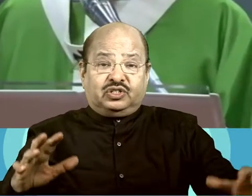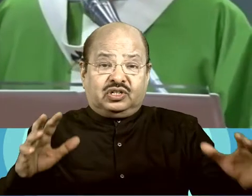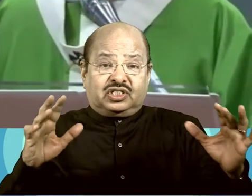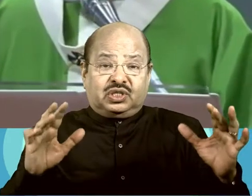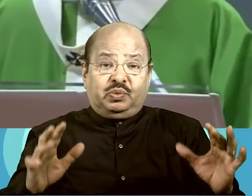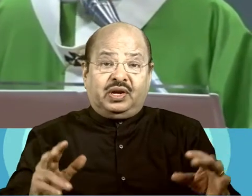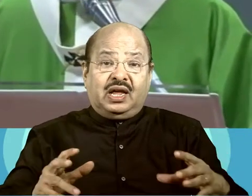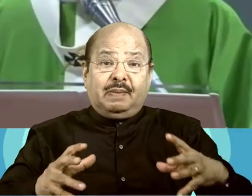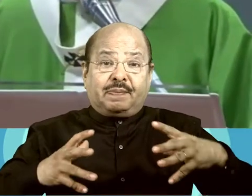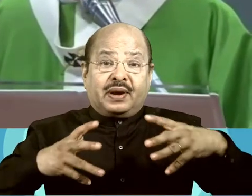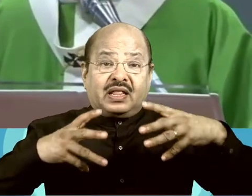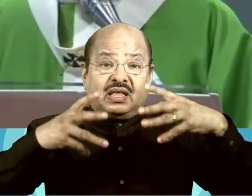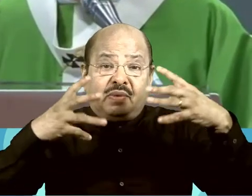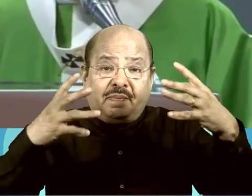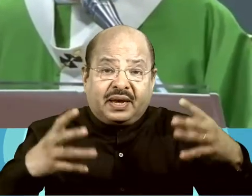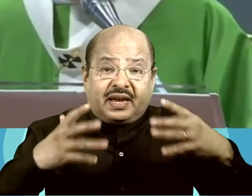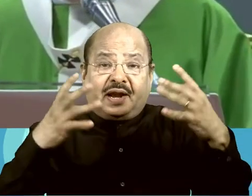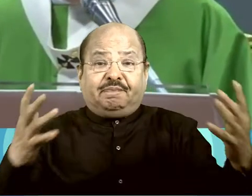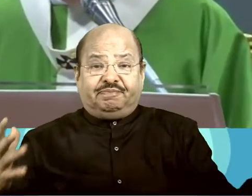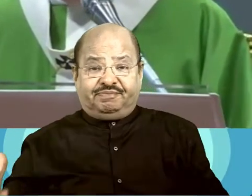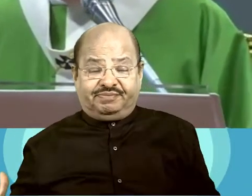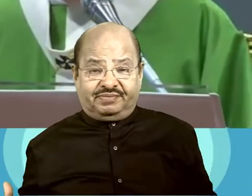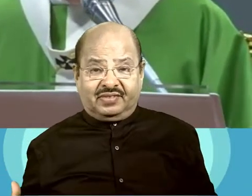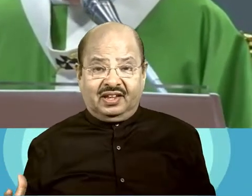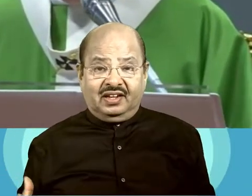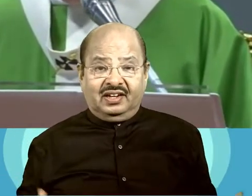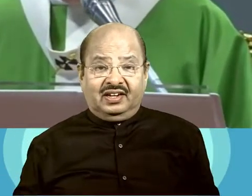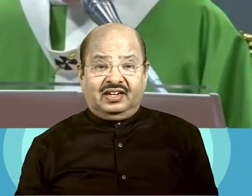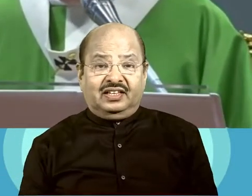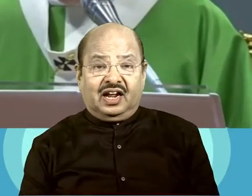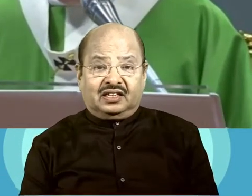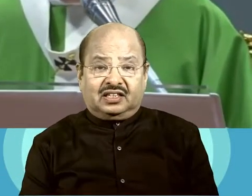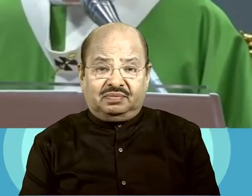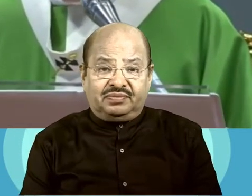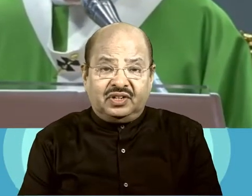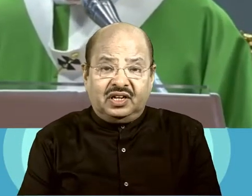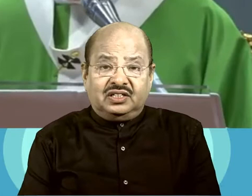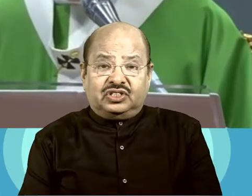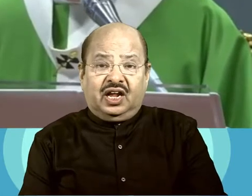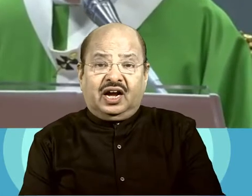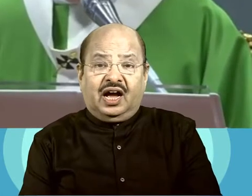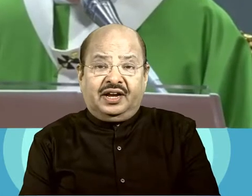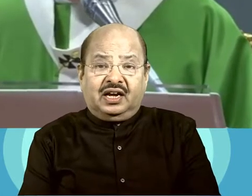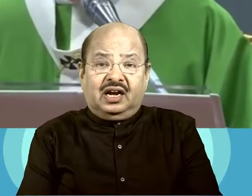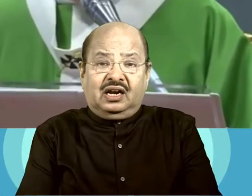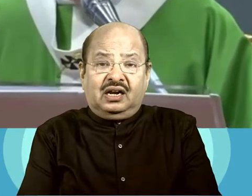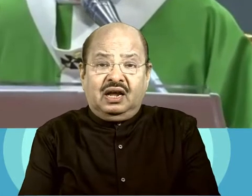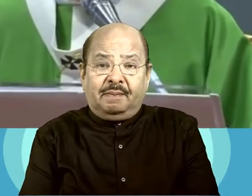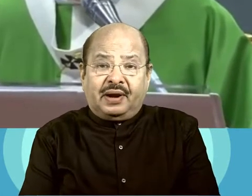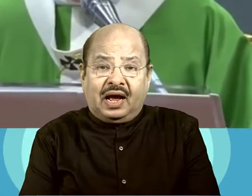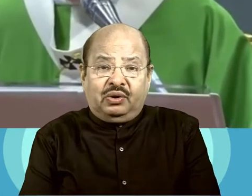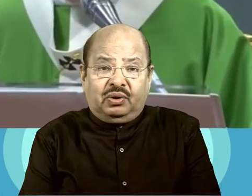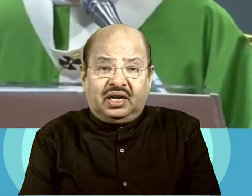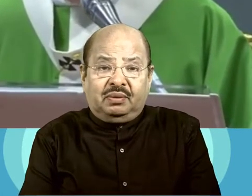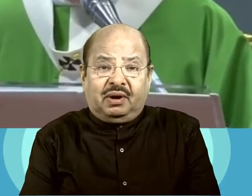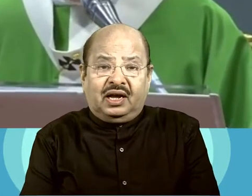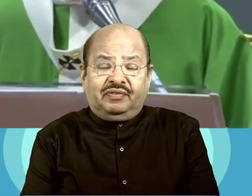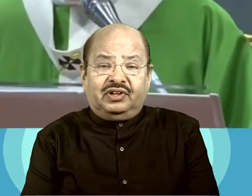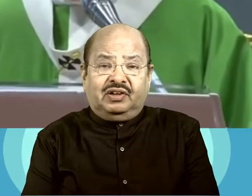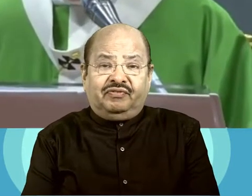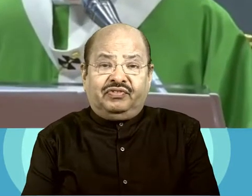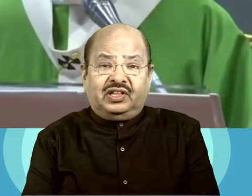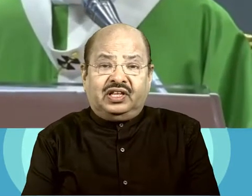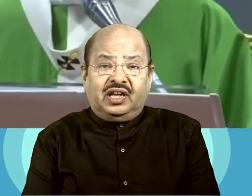ഉപരി യേശുക്രിസ്തുവിനെ പ്രതിബിംബിക്കണം. ഇതിനർത്ഥം ചില കാര്യങ്ങൾ